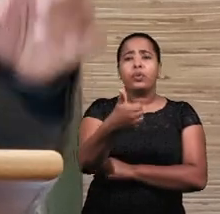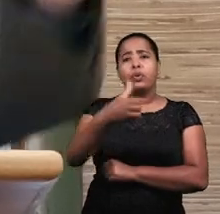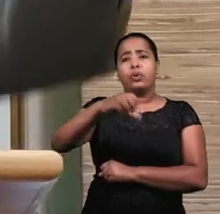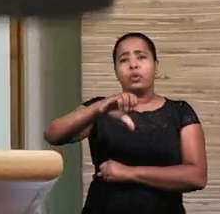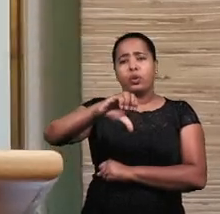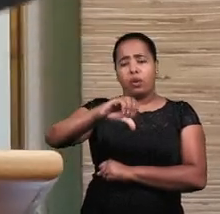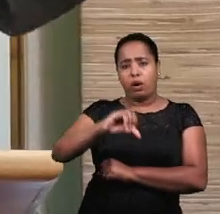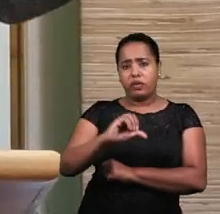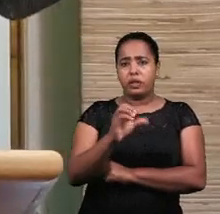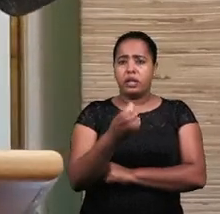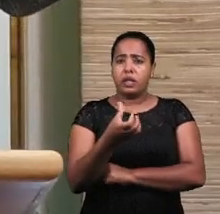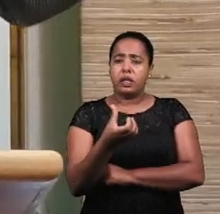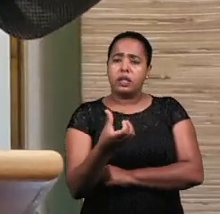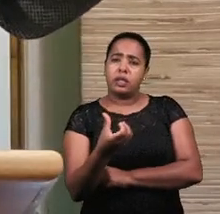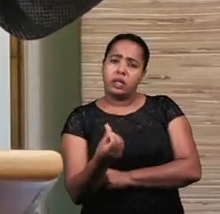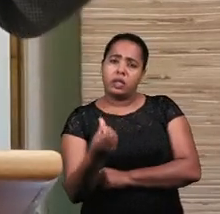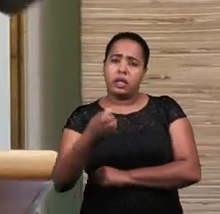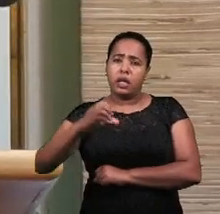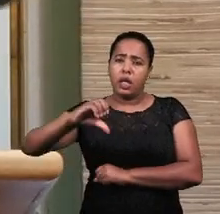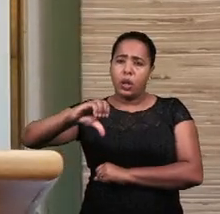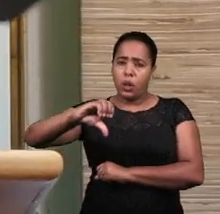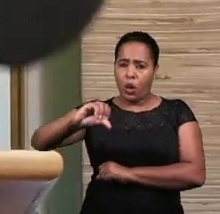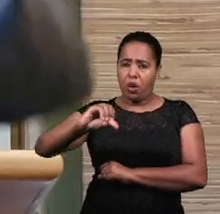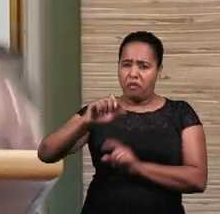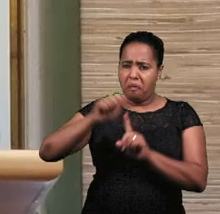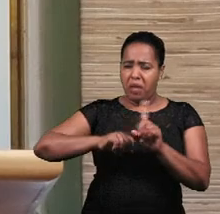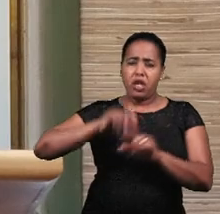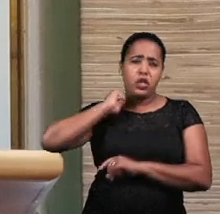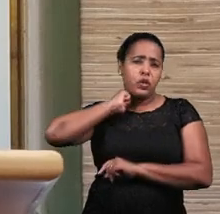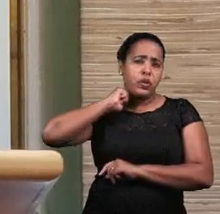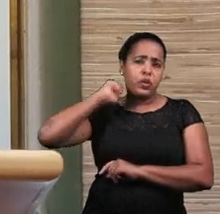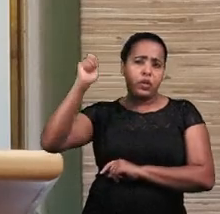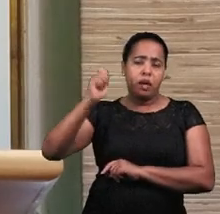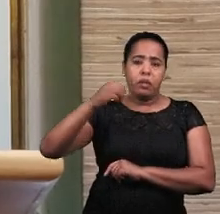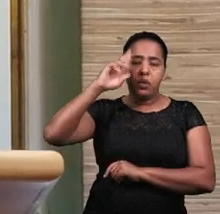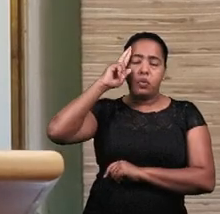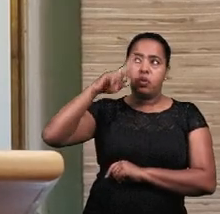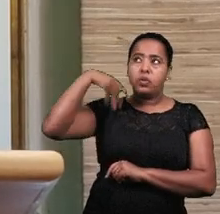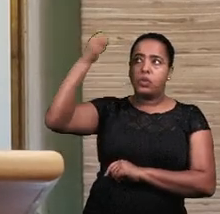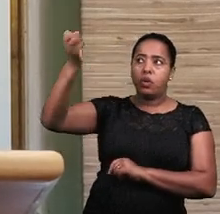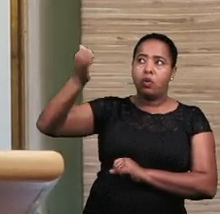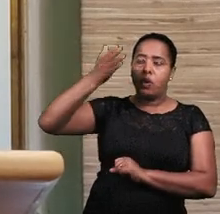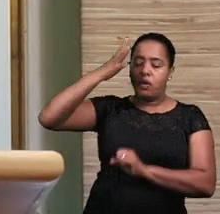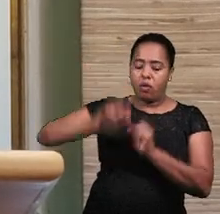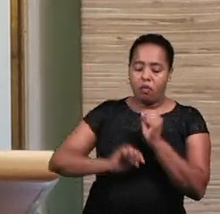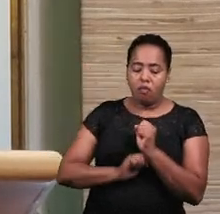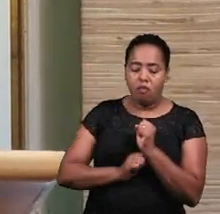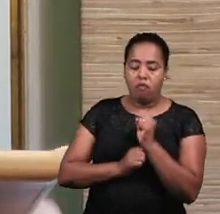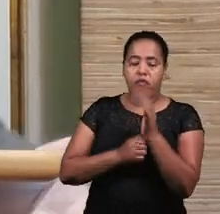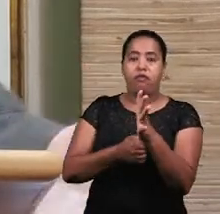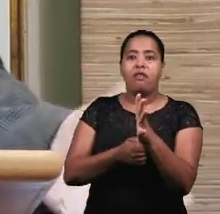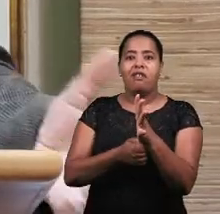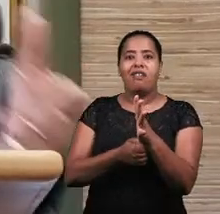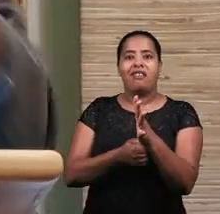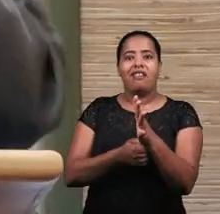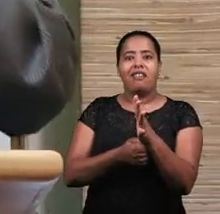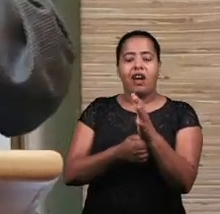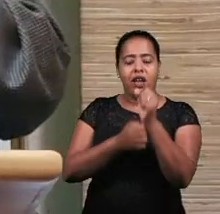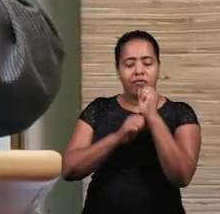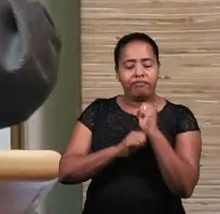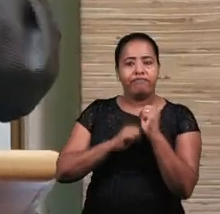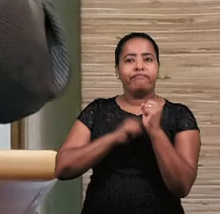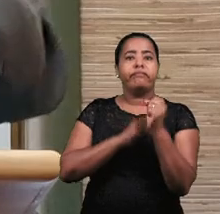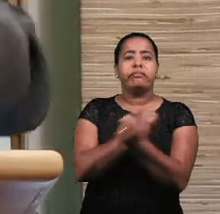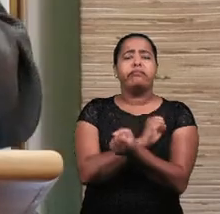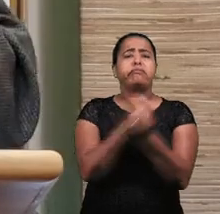1969, avril de 1969, le Seigneur nous a donné cette révélation de l'énigme de Samson. On pose la question,